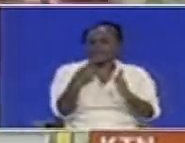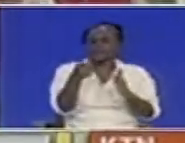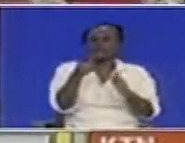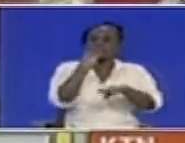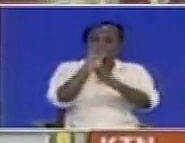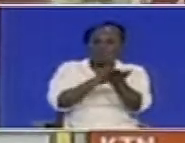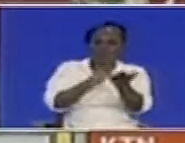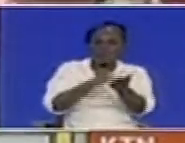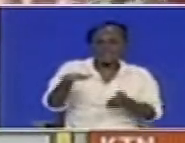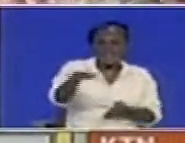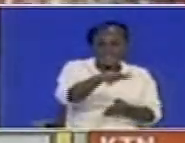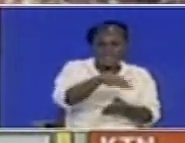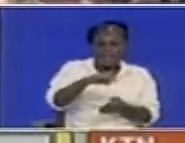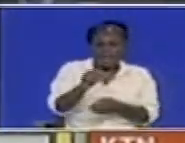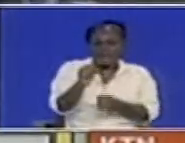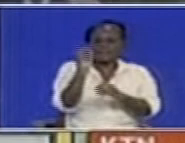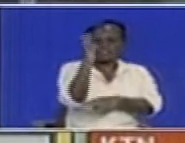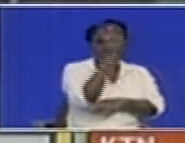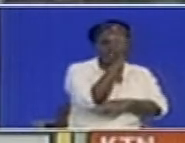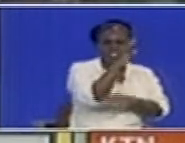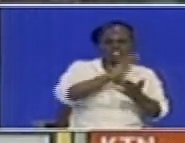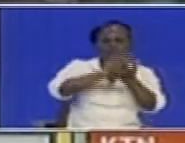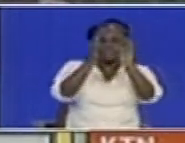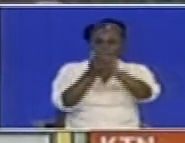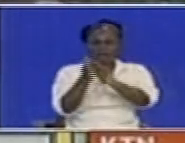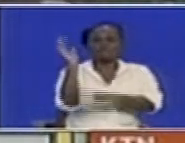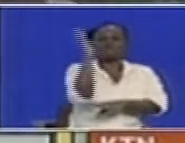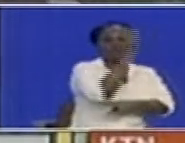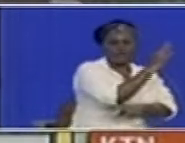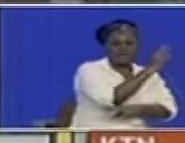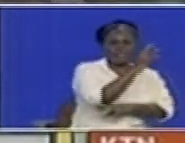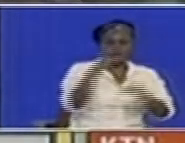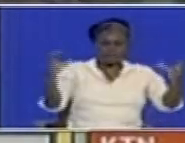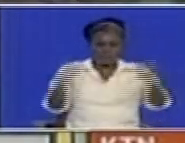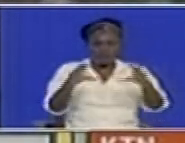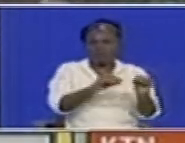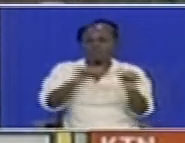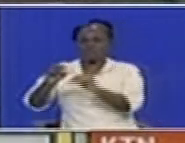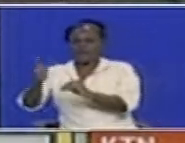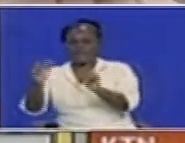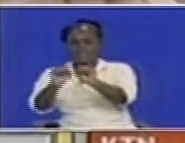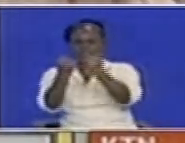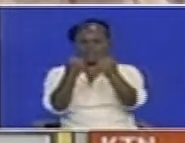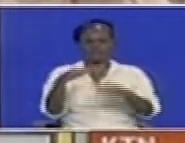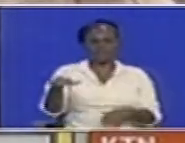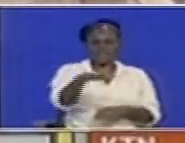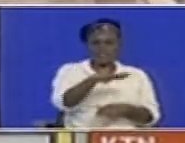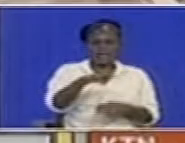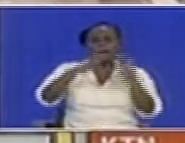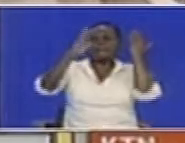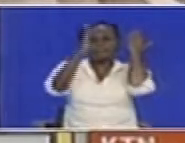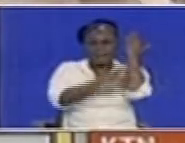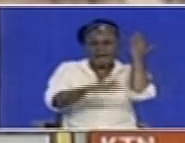wamependekeza kuwa eneo hili lipandwe miti na kuwa msitu, na wenyeji wa hapa wahamishwe kwa maeneo salama. Itakuwa ni vibaya sana